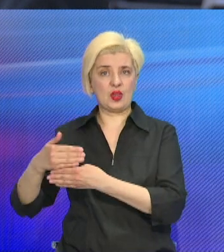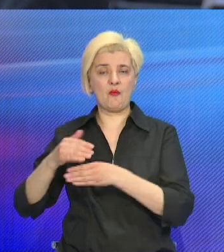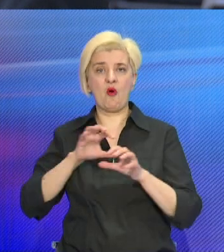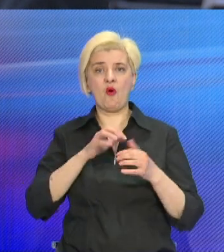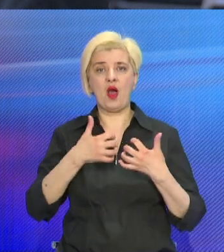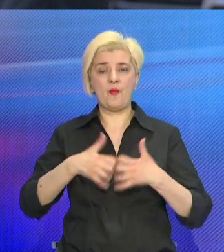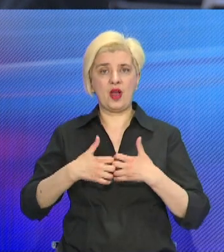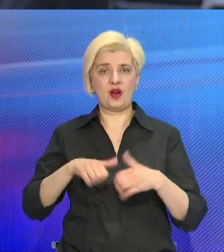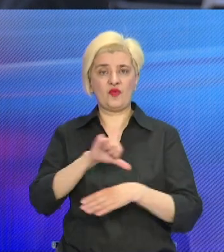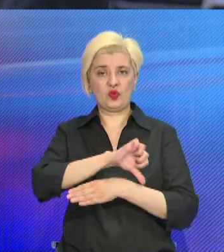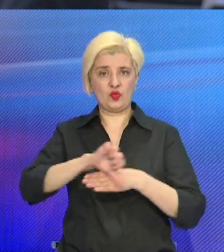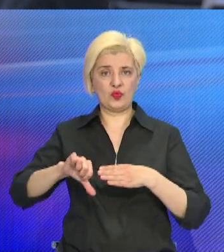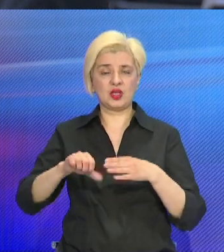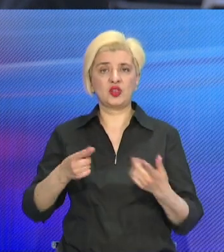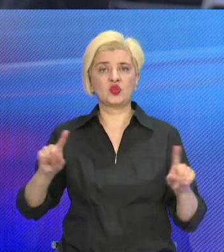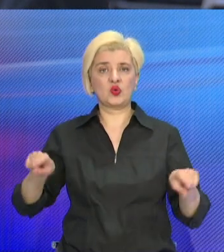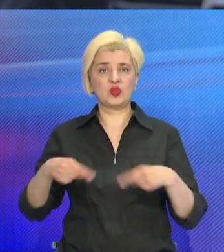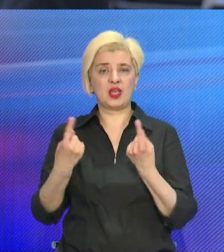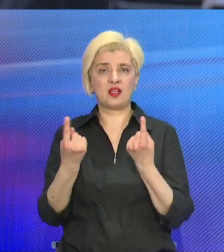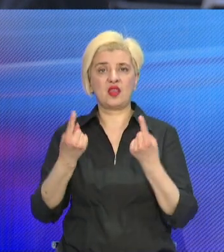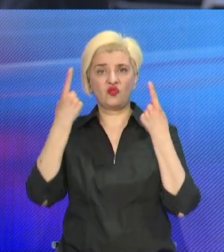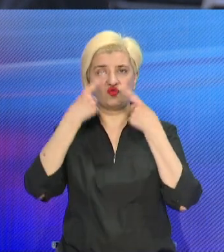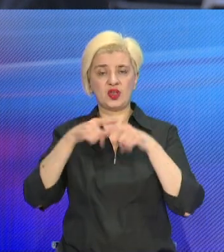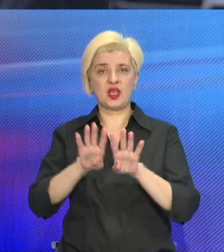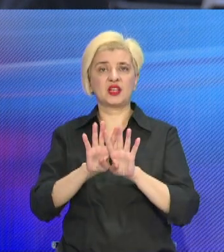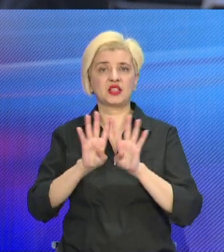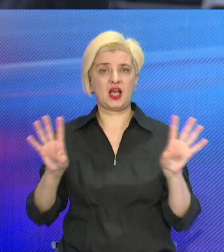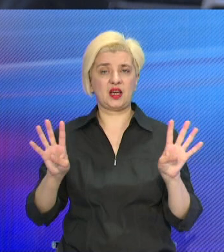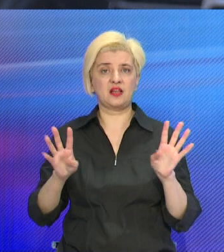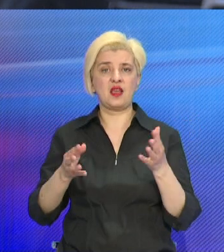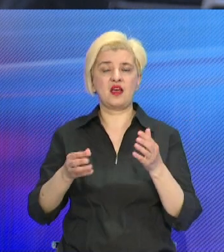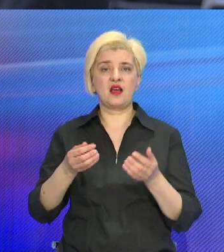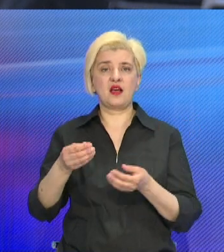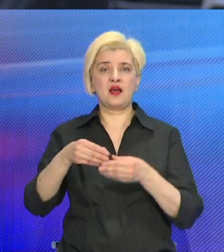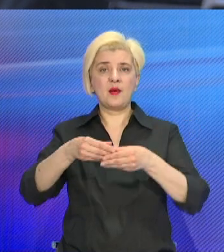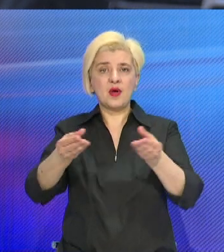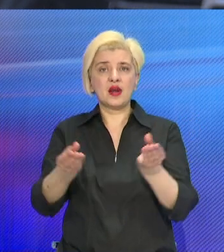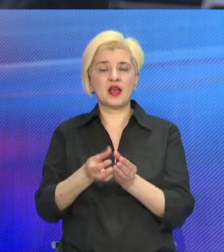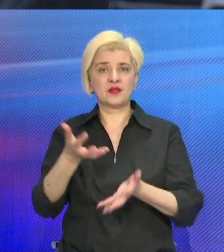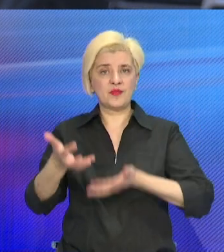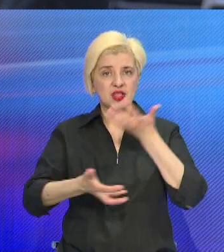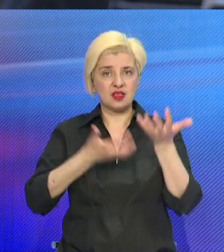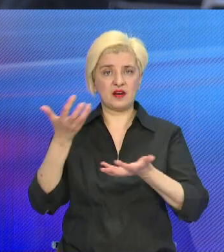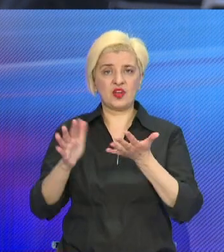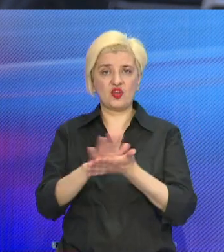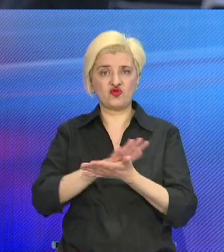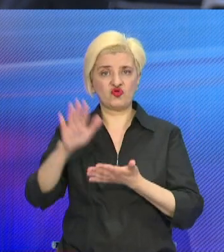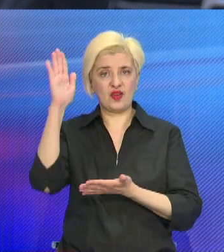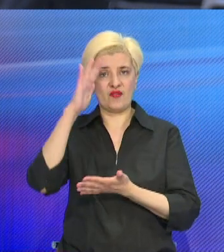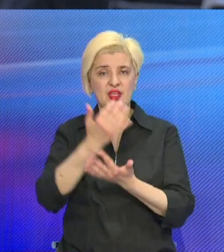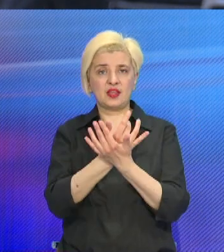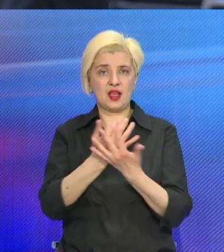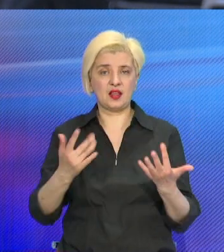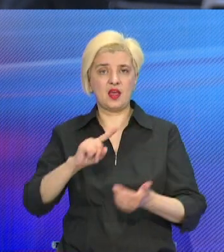инженерных заграждений, разминирование местности объекта, очистка воды и так далее, и так далее, и так далее.